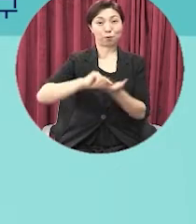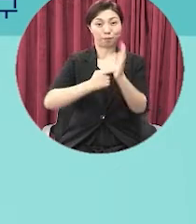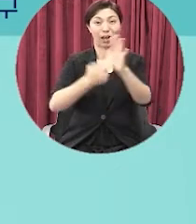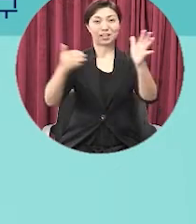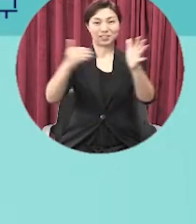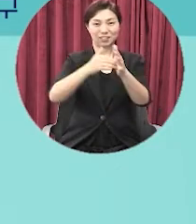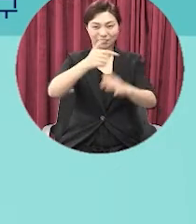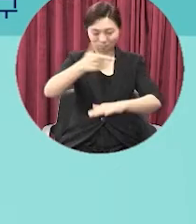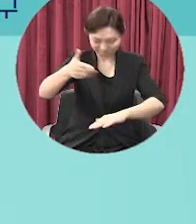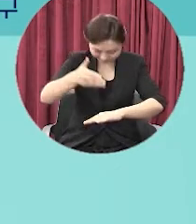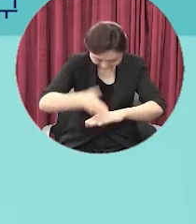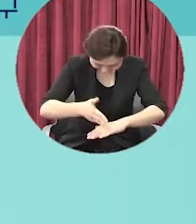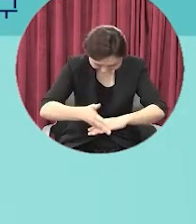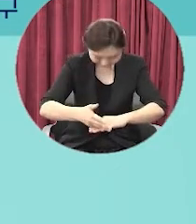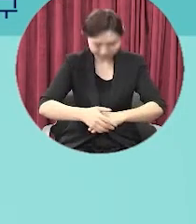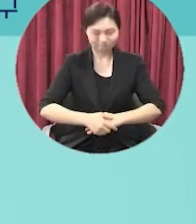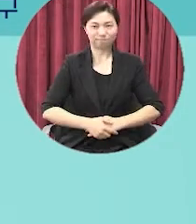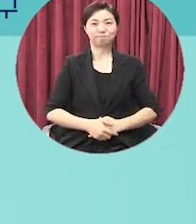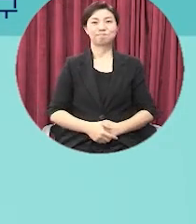감사합니다